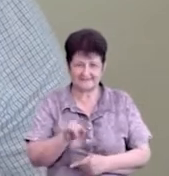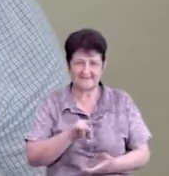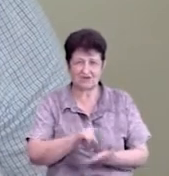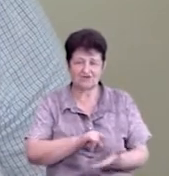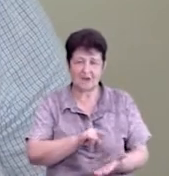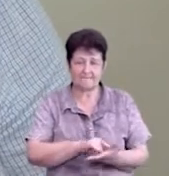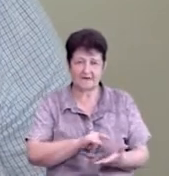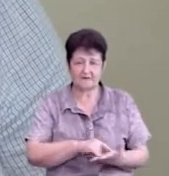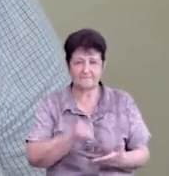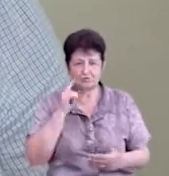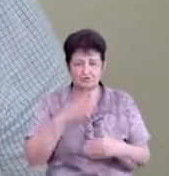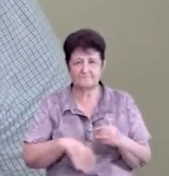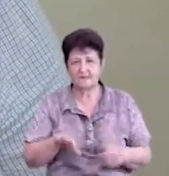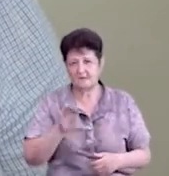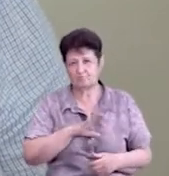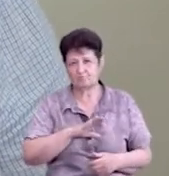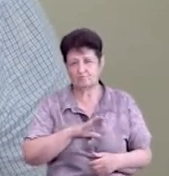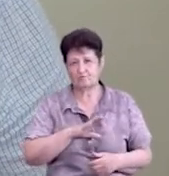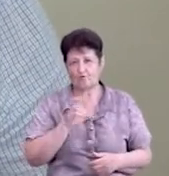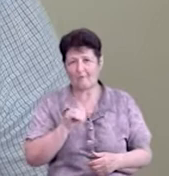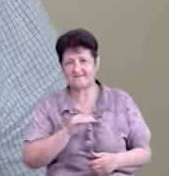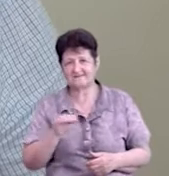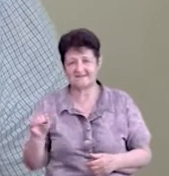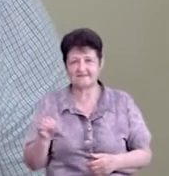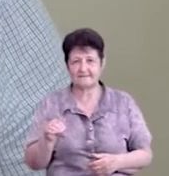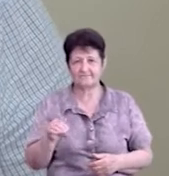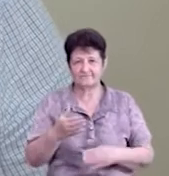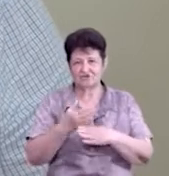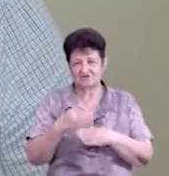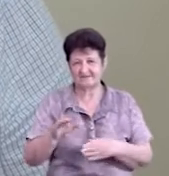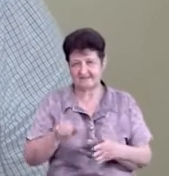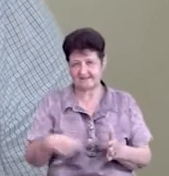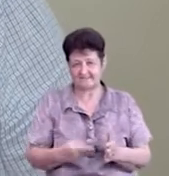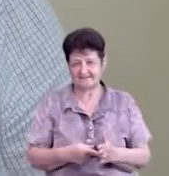Ну, зрозумійте, по-перше, був підхід – офіційна частина міста.